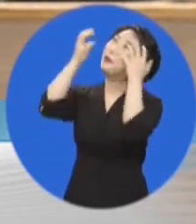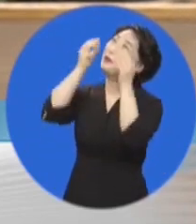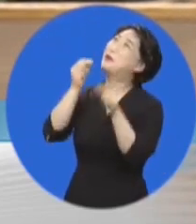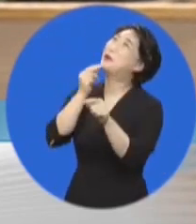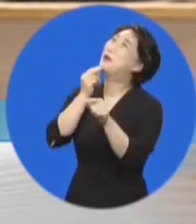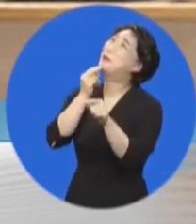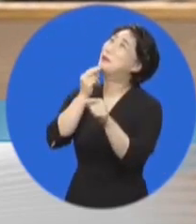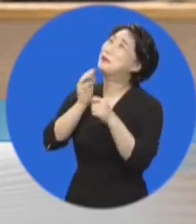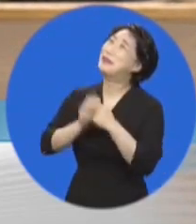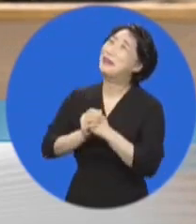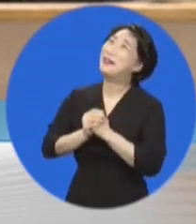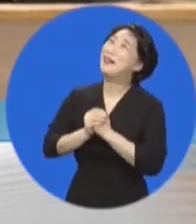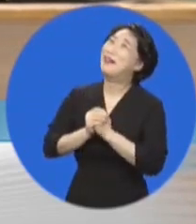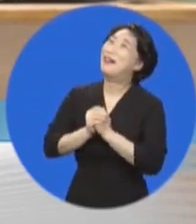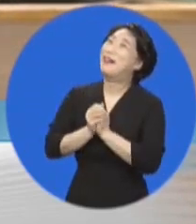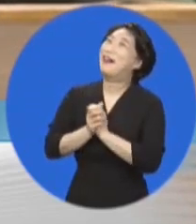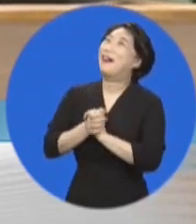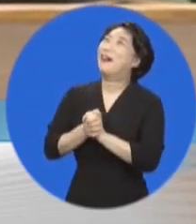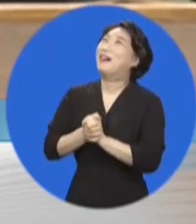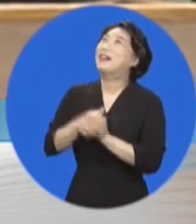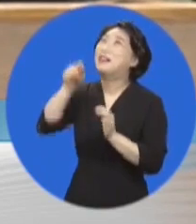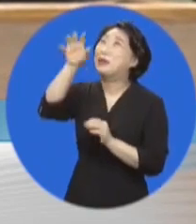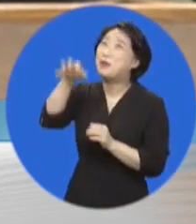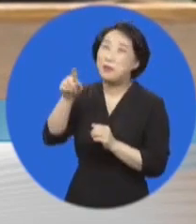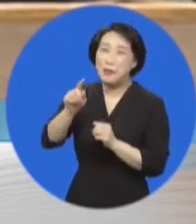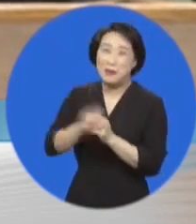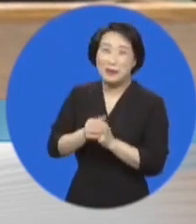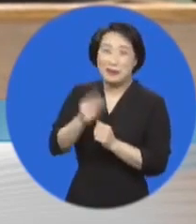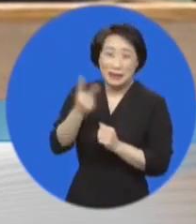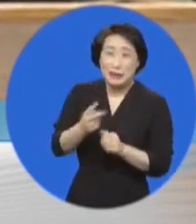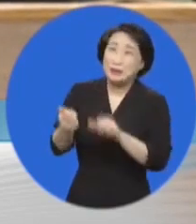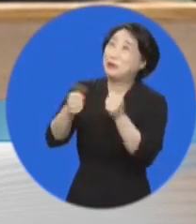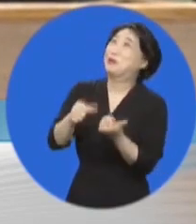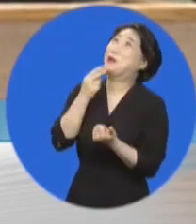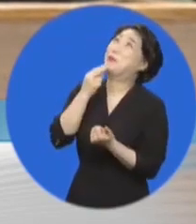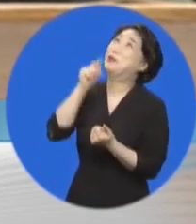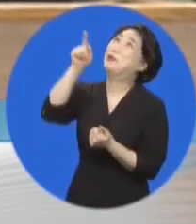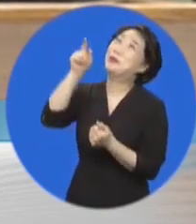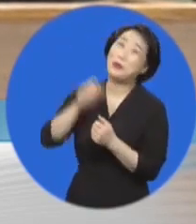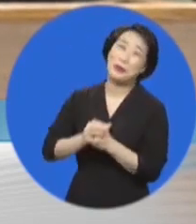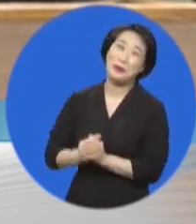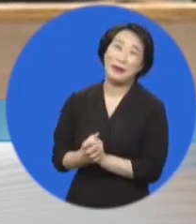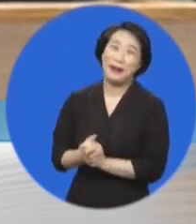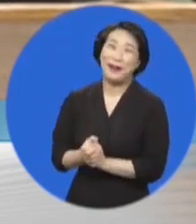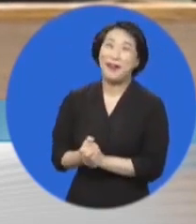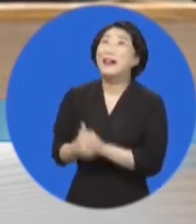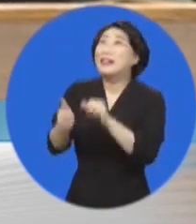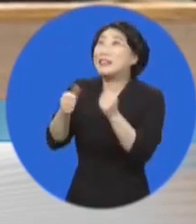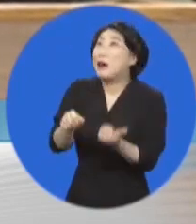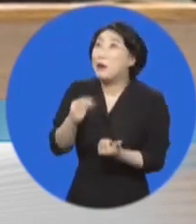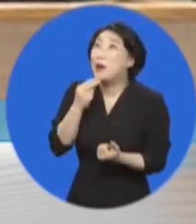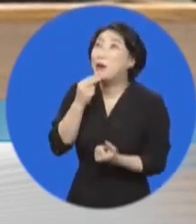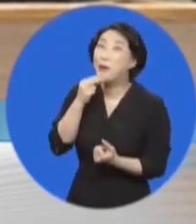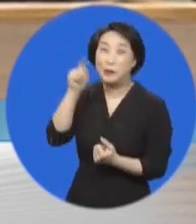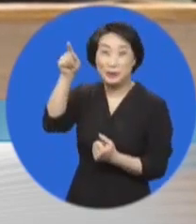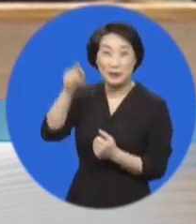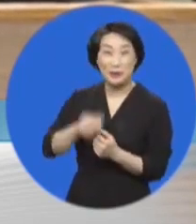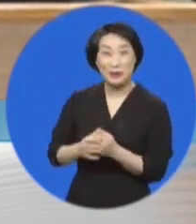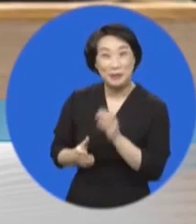고통 없는 곳, 거기는 다시는 죽음이 없는 곳, 사망이 없는